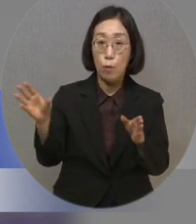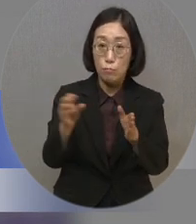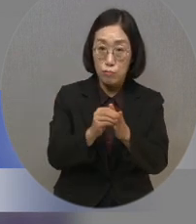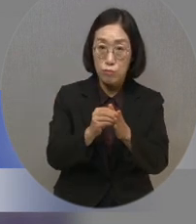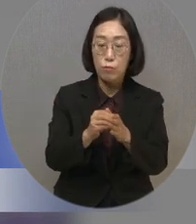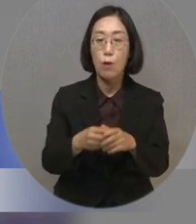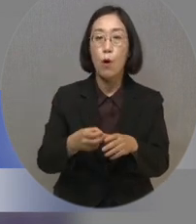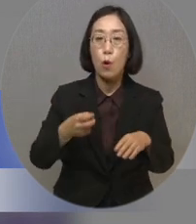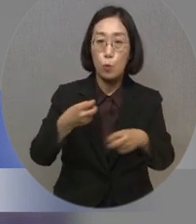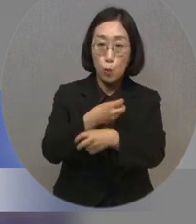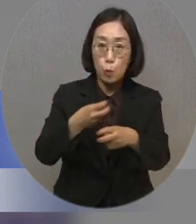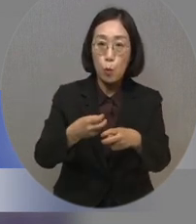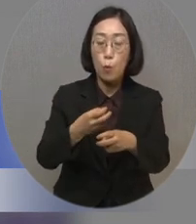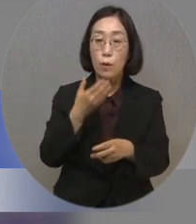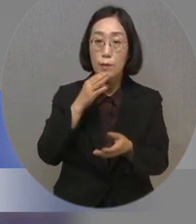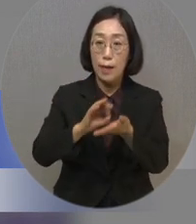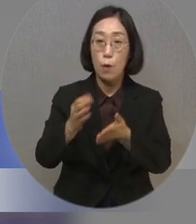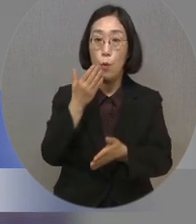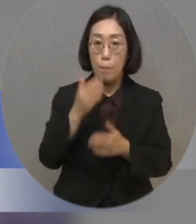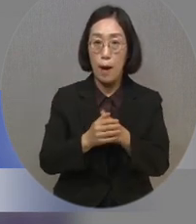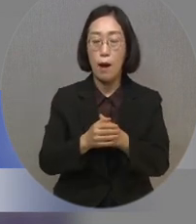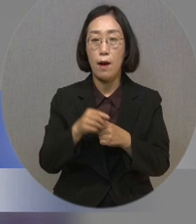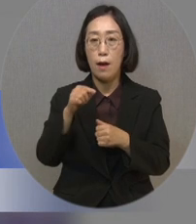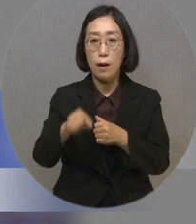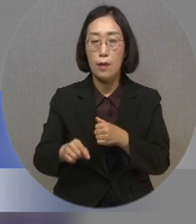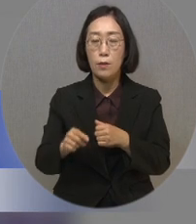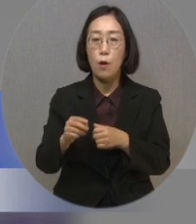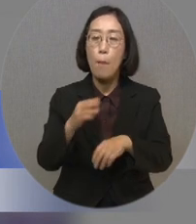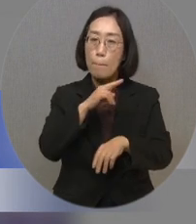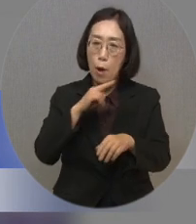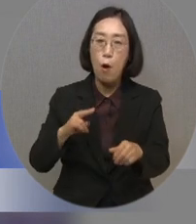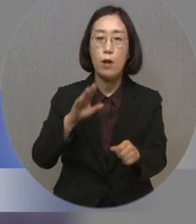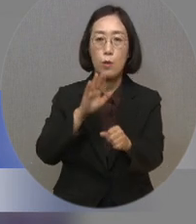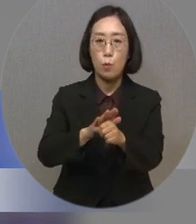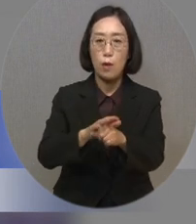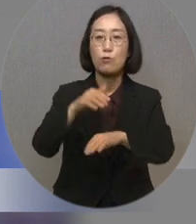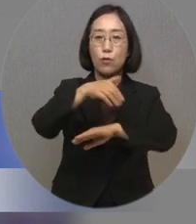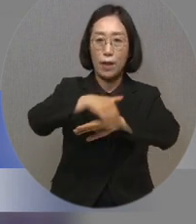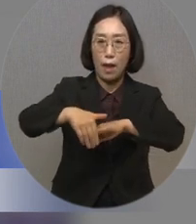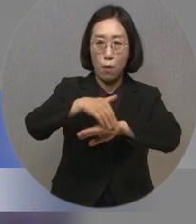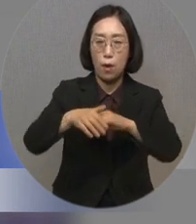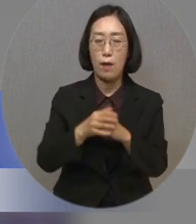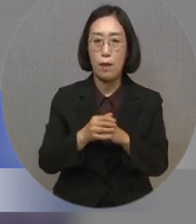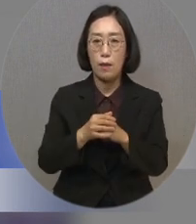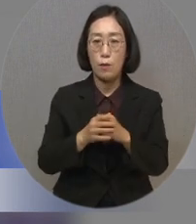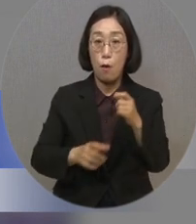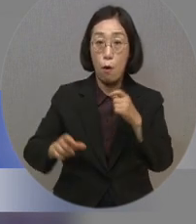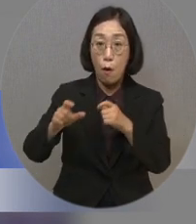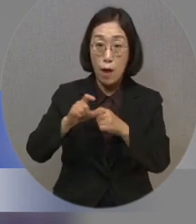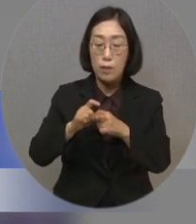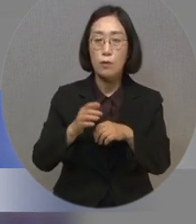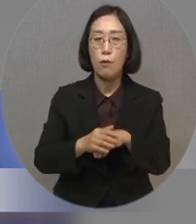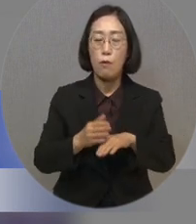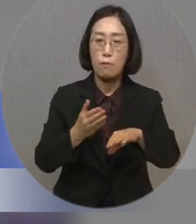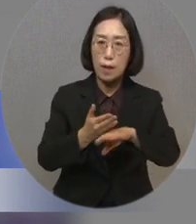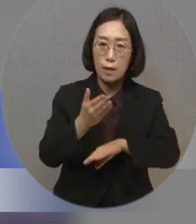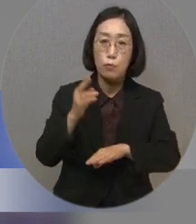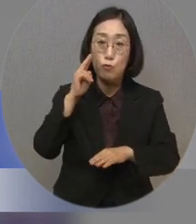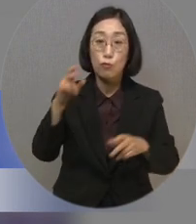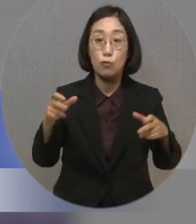교통 기능을 탑재해 중증장애인의 편의성을 높인다는 계획입니다 한편 공단은 앞으로도